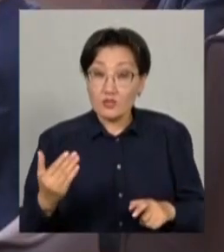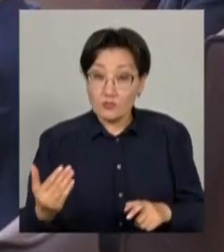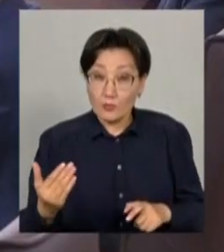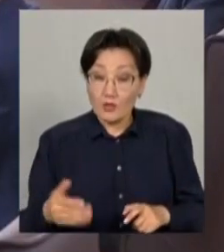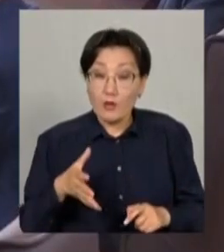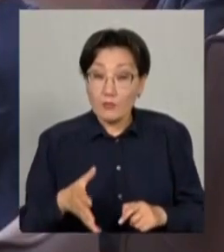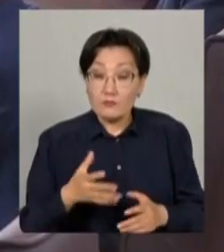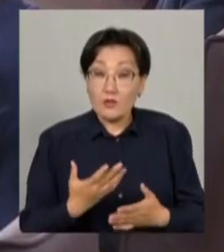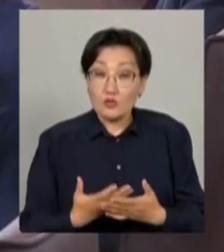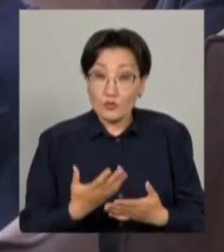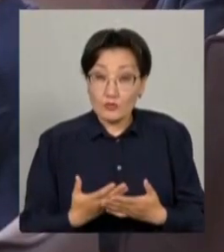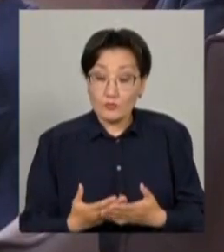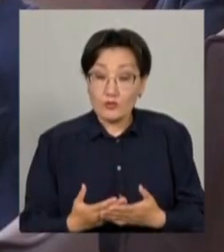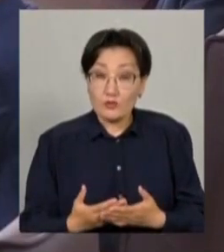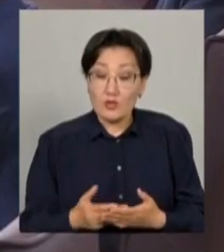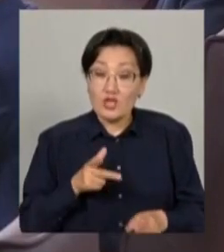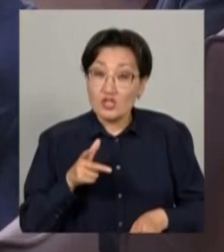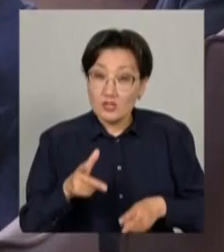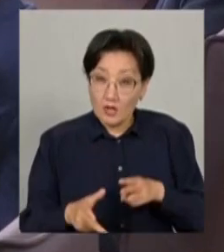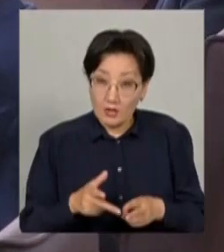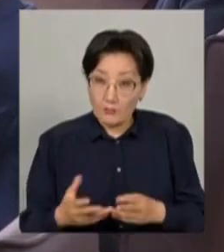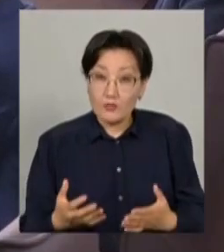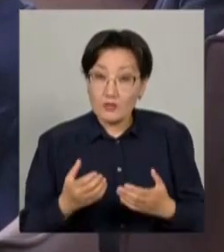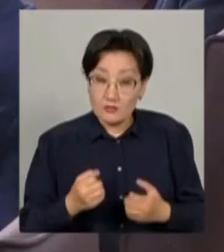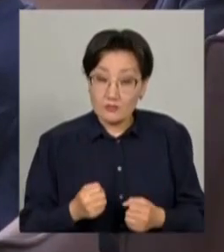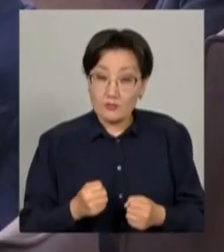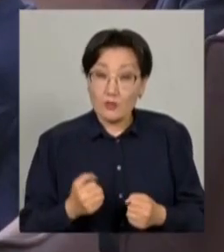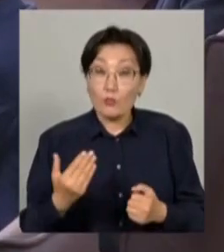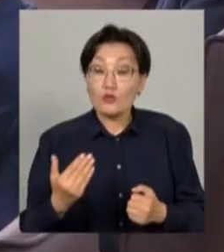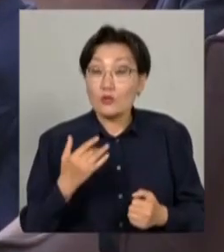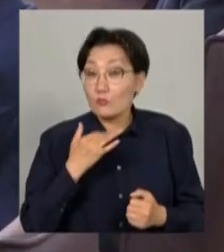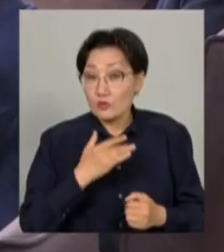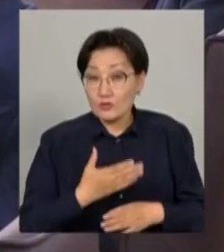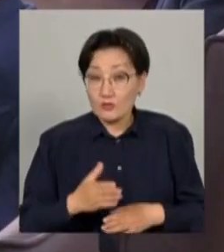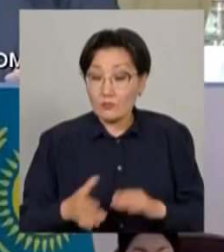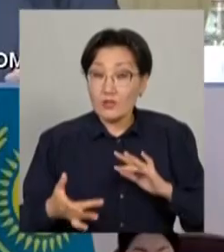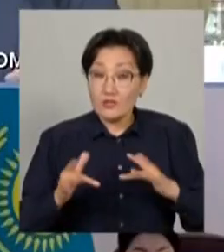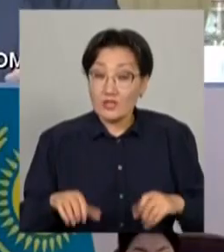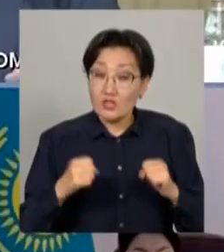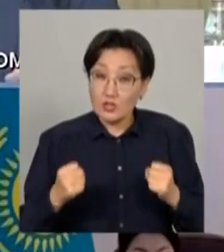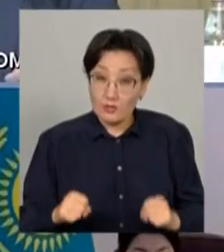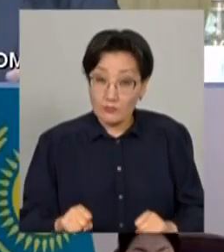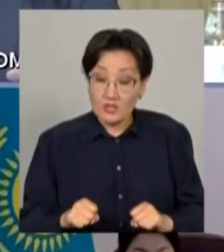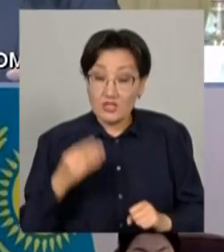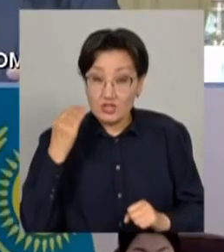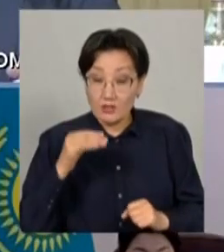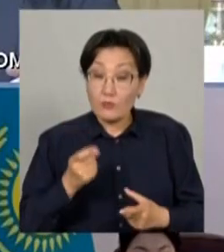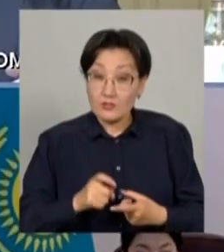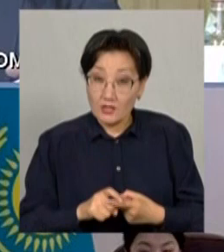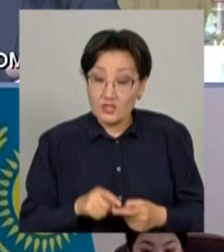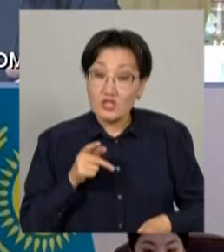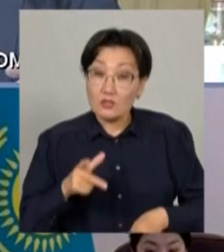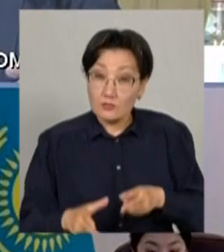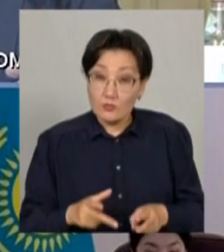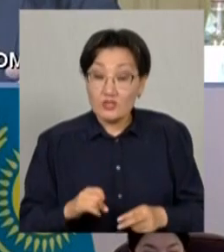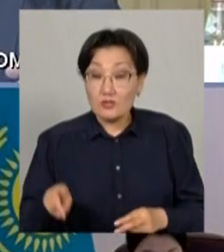азаматтардан 5000-ға жуық өтінішпен шағым келіп түсті. Олардың басым бөлігі интернеттің жылдамдығы мен сапасына қатысты.